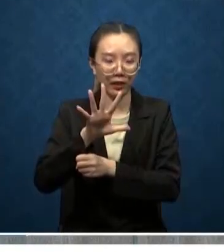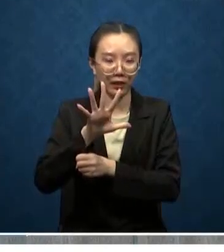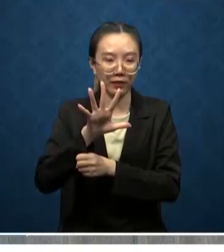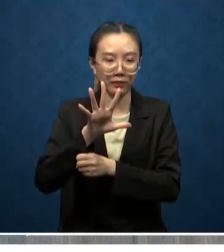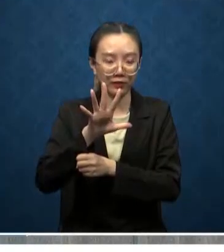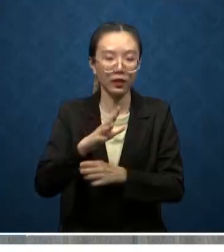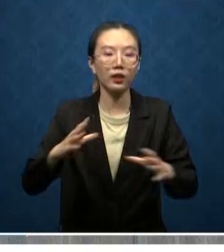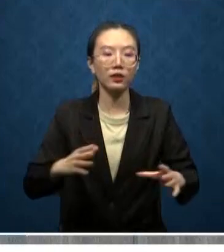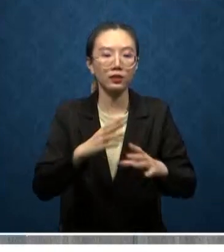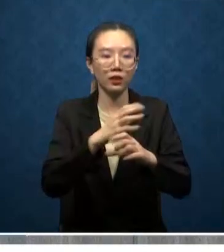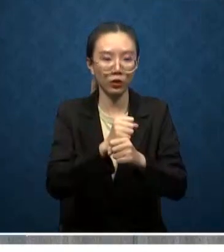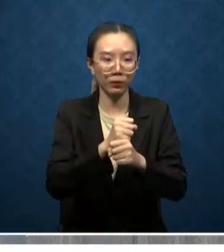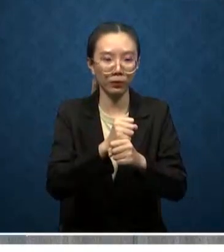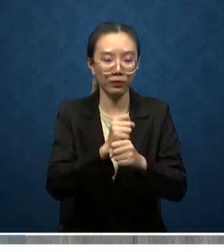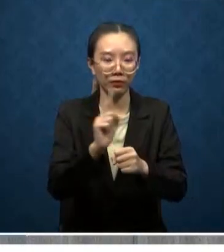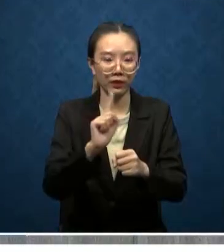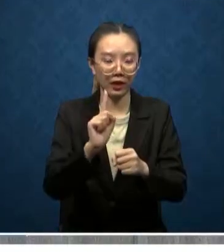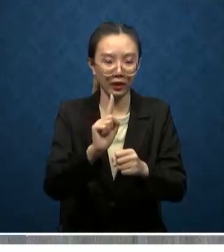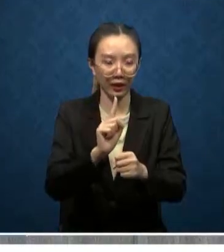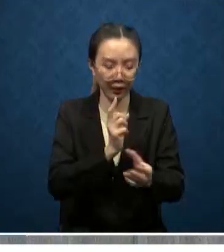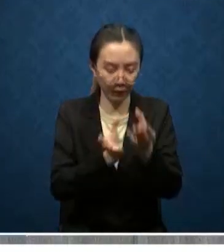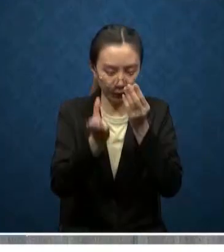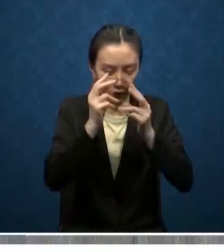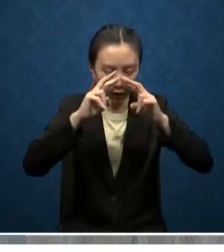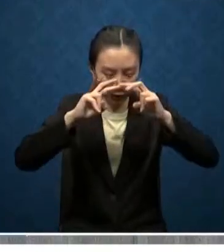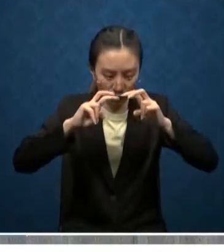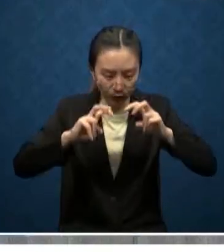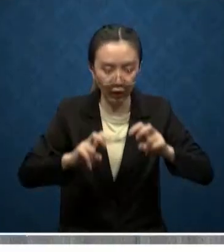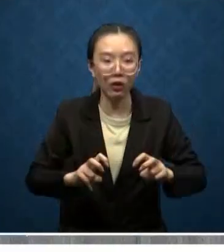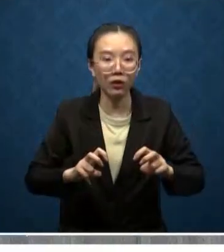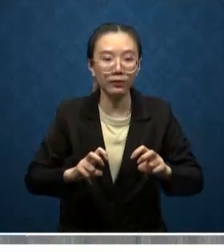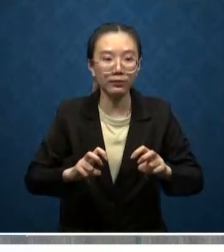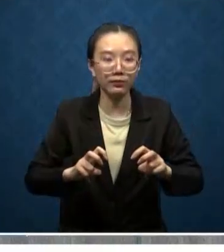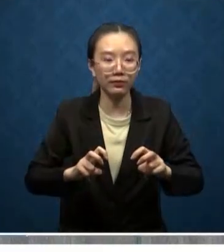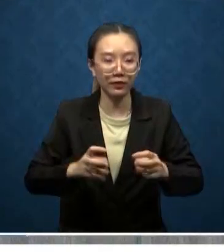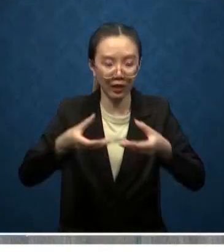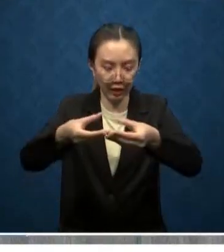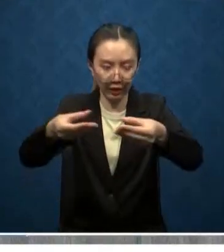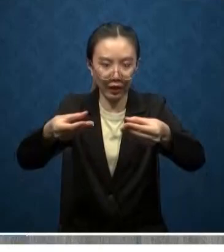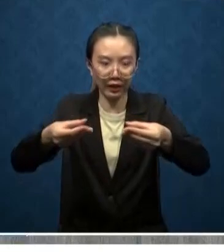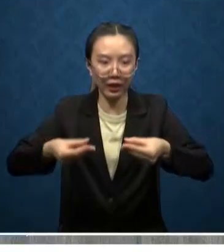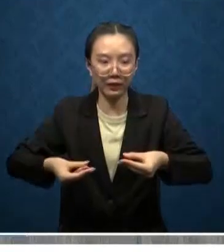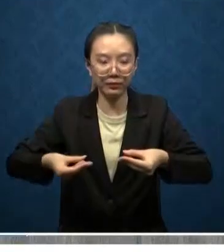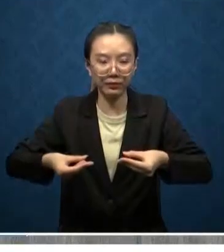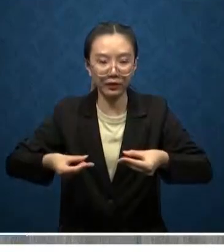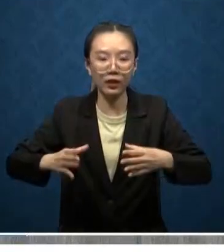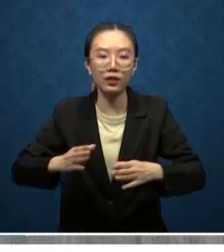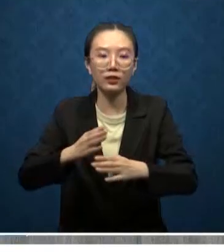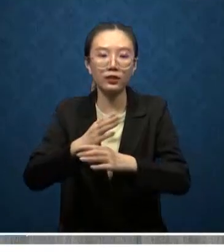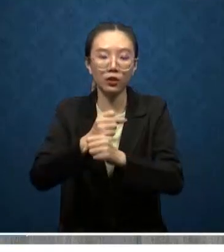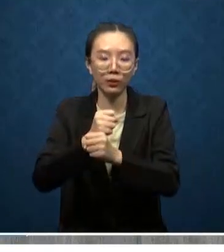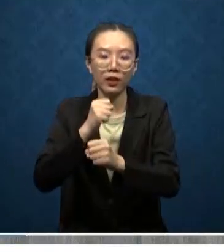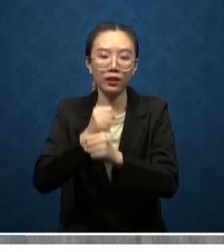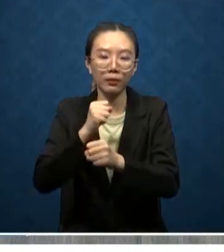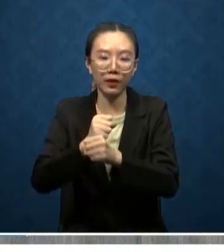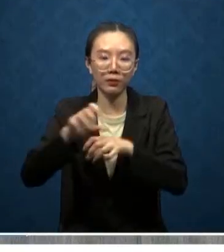งานสรุปผลการศึกษาวิเคราะห์รายงานสรุปผลการดำเนิน